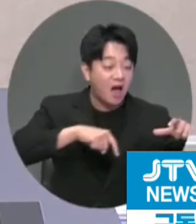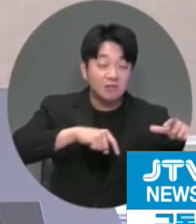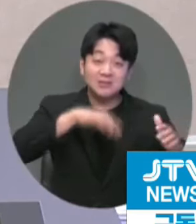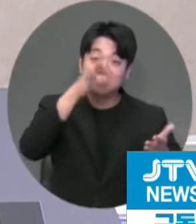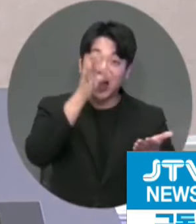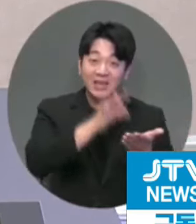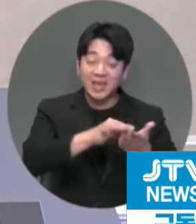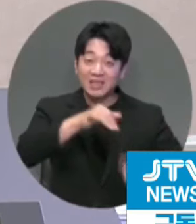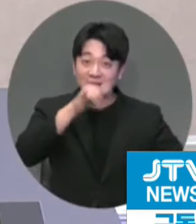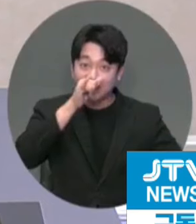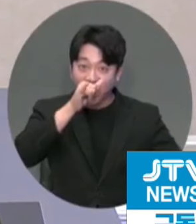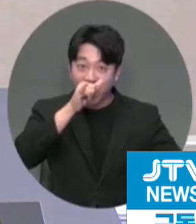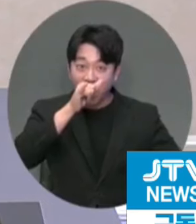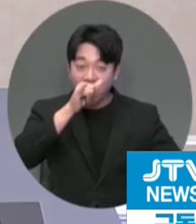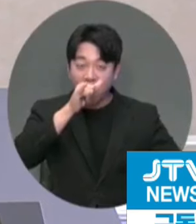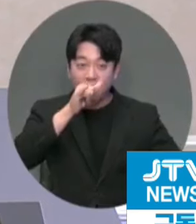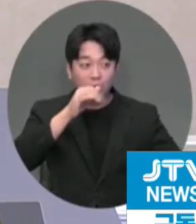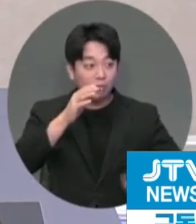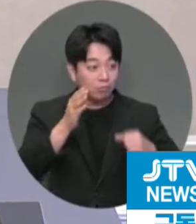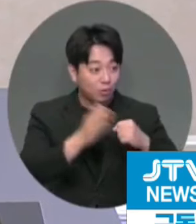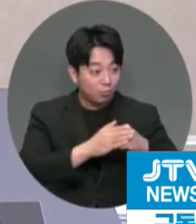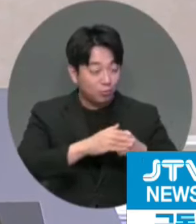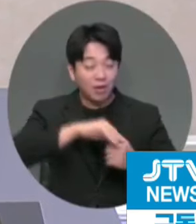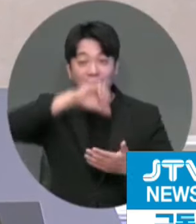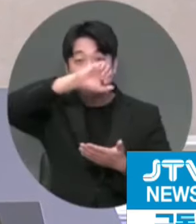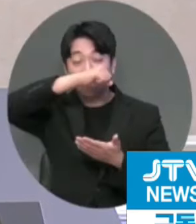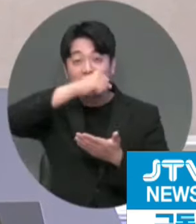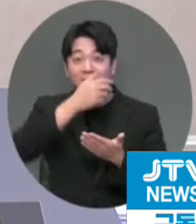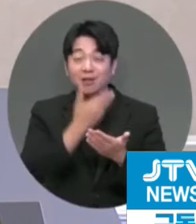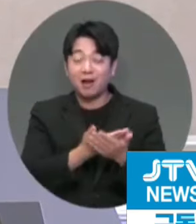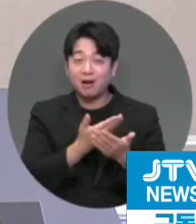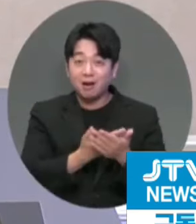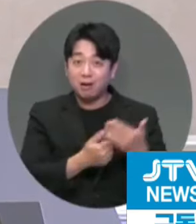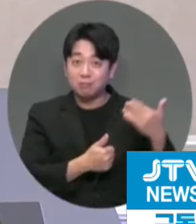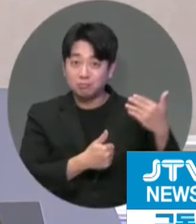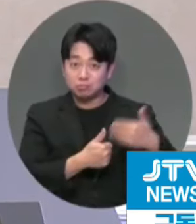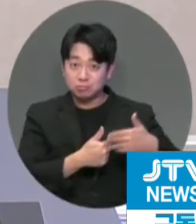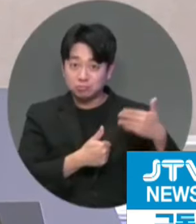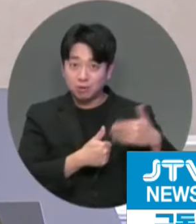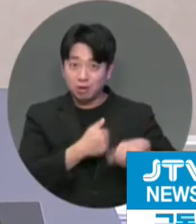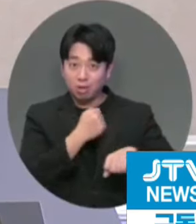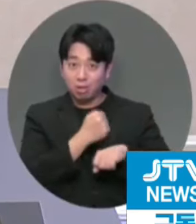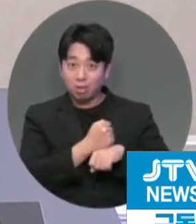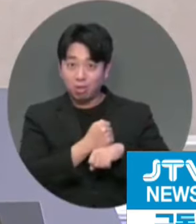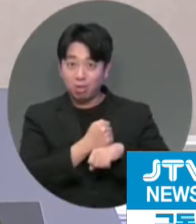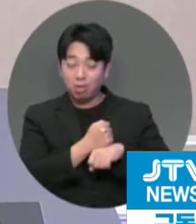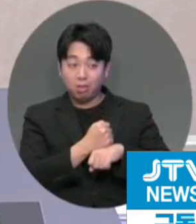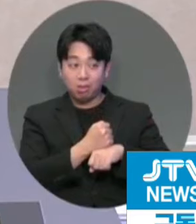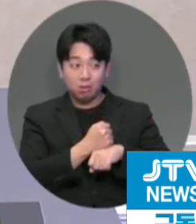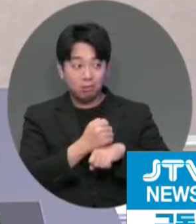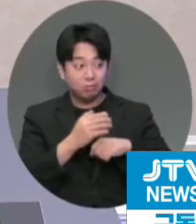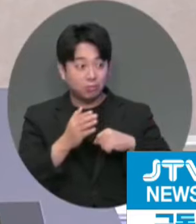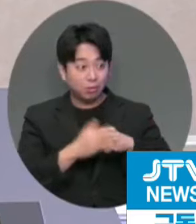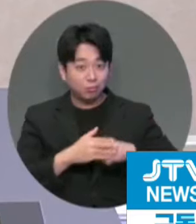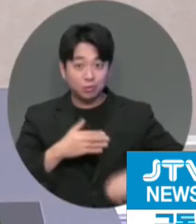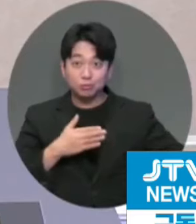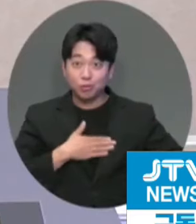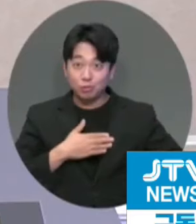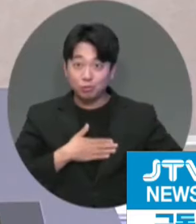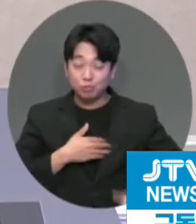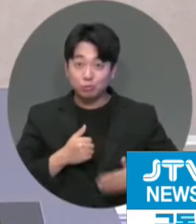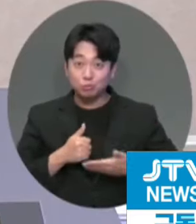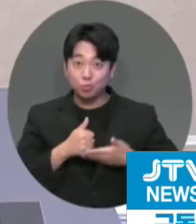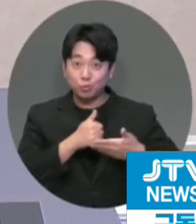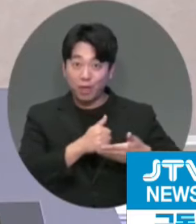있도록 예산을 좀 배정해 달라 그 부탁을 하려고 국정감사를 초청을 했어요. 그래서